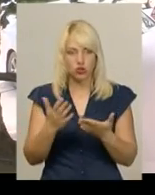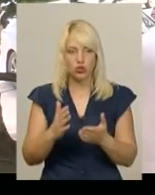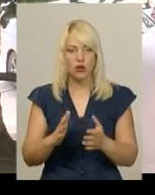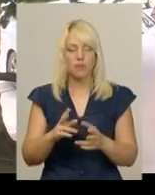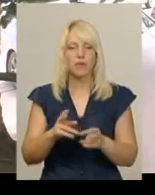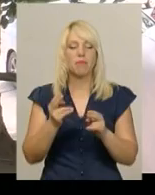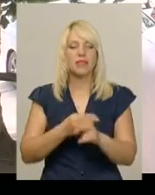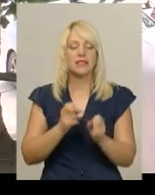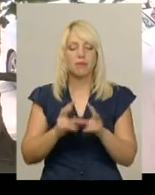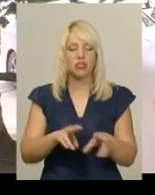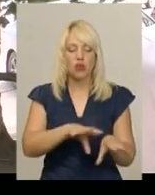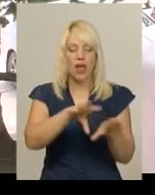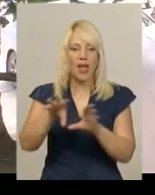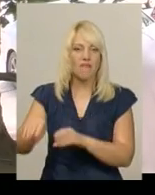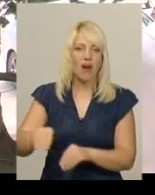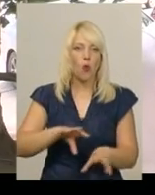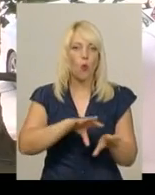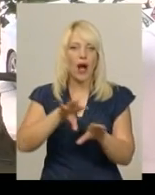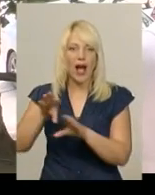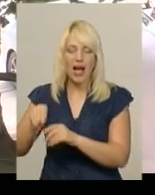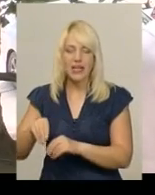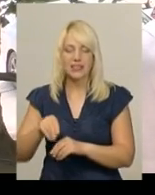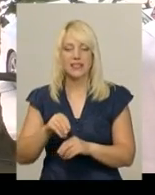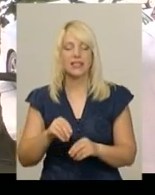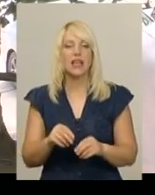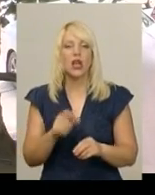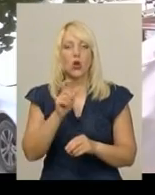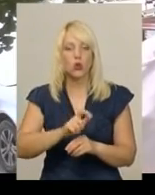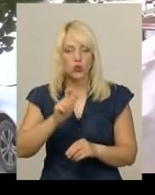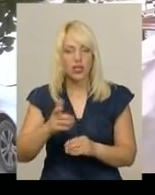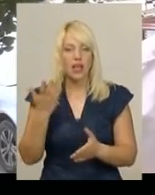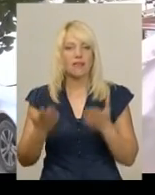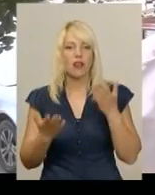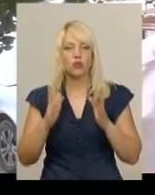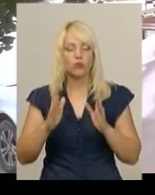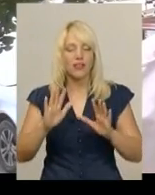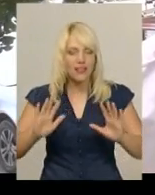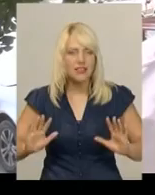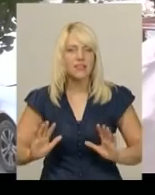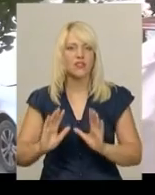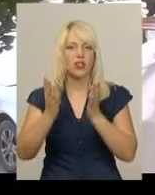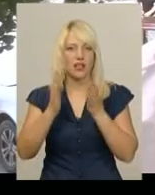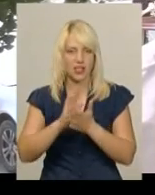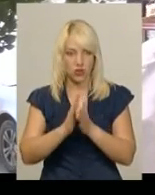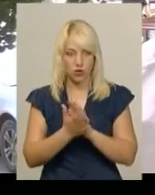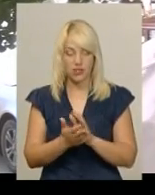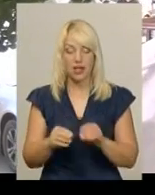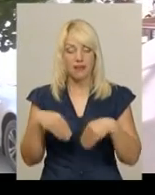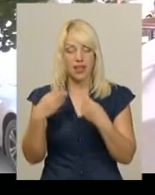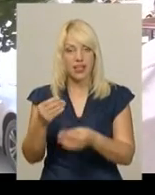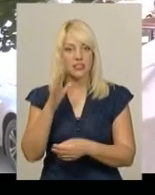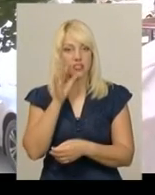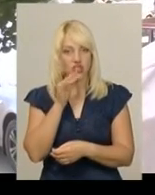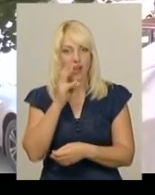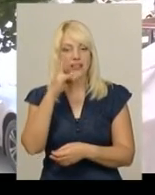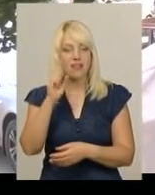безпечної евакуації відвідувачів в разі надзвичайної ситуації. Вдається термін на усунення, якщо немає відповіді